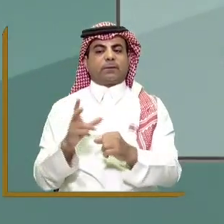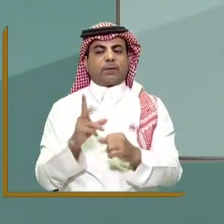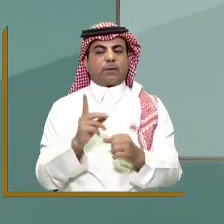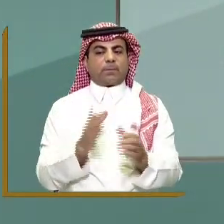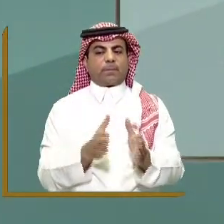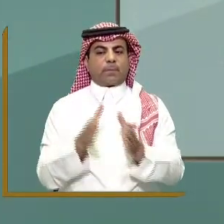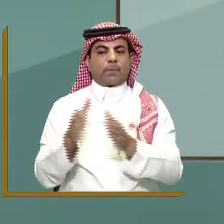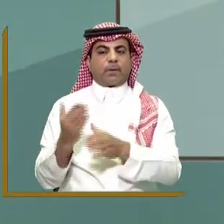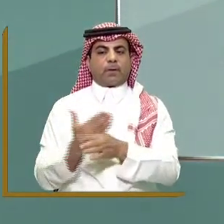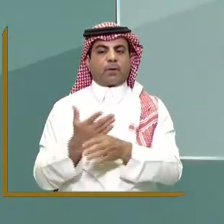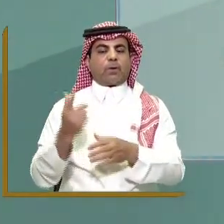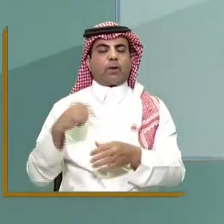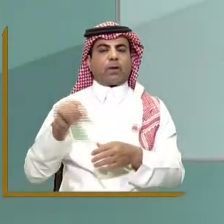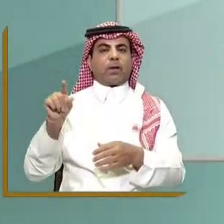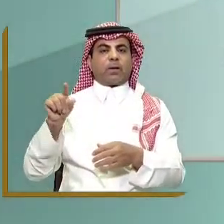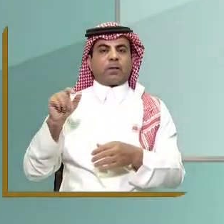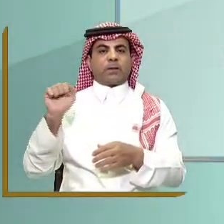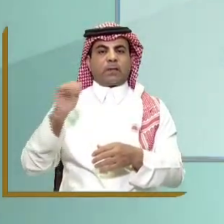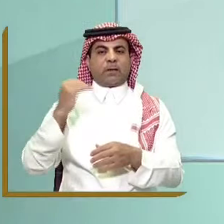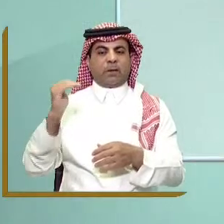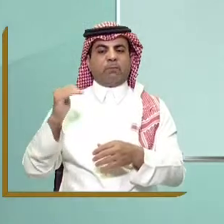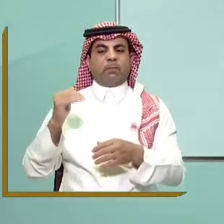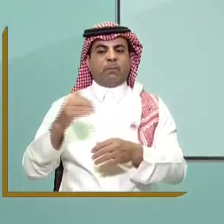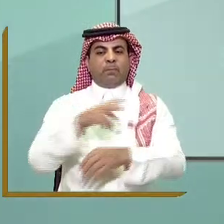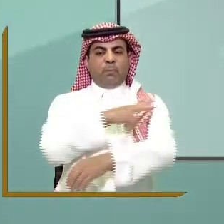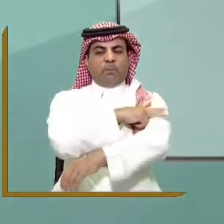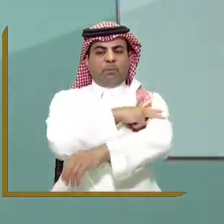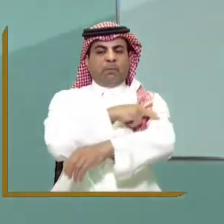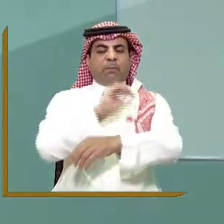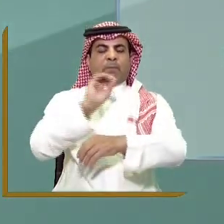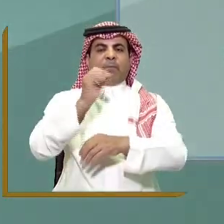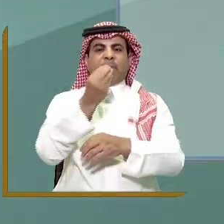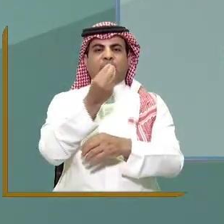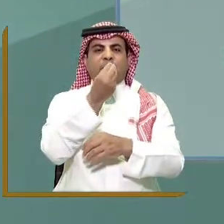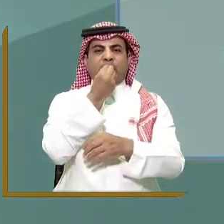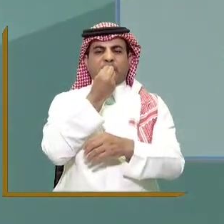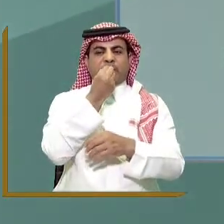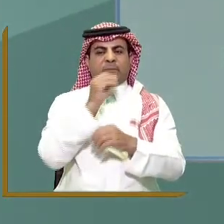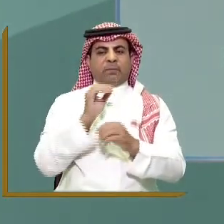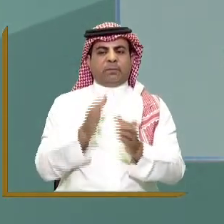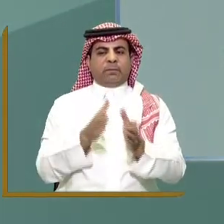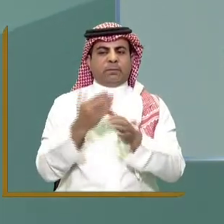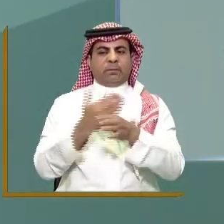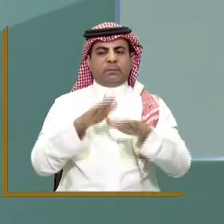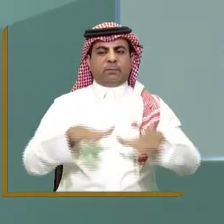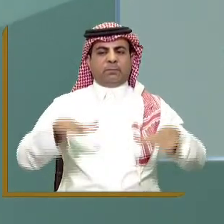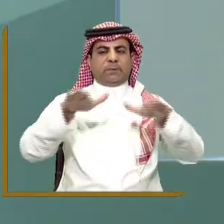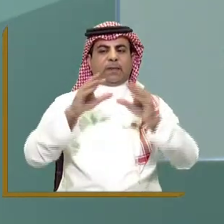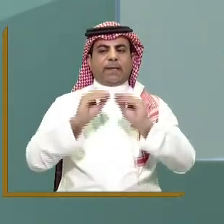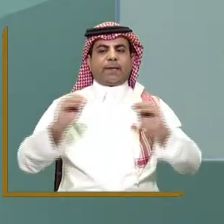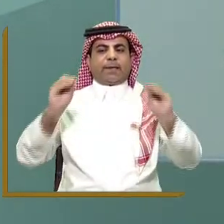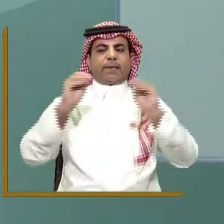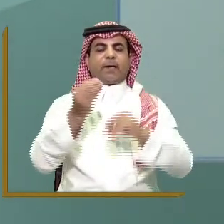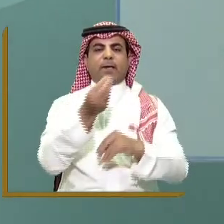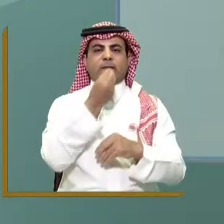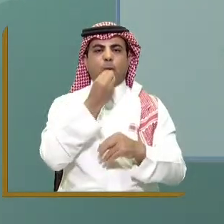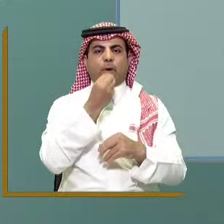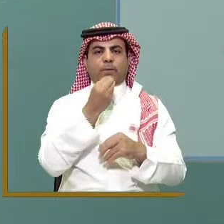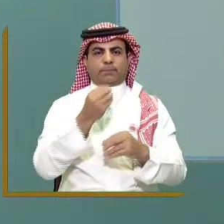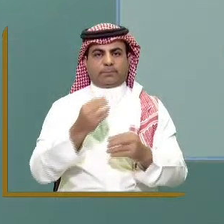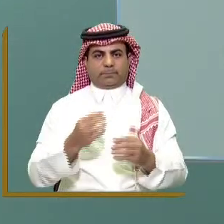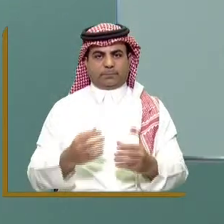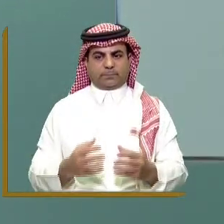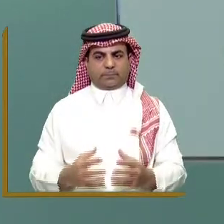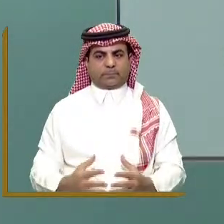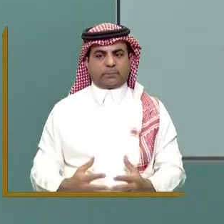الدواء، والدكتور صلاح بن محمد العيد عضوا من المتخصصين في مجال الغذاء في مجلس إدارة الهيئة العامة